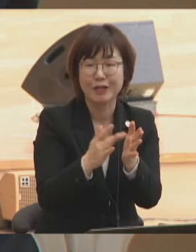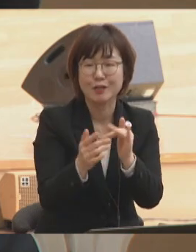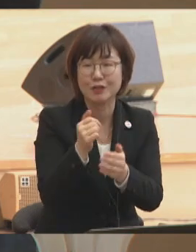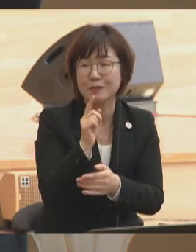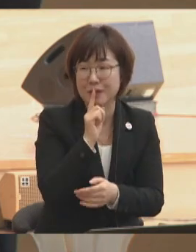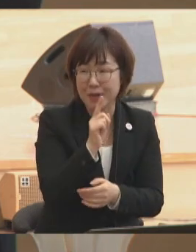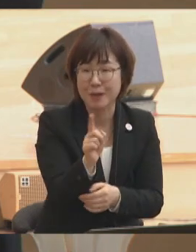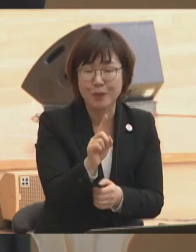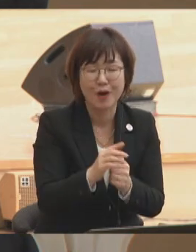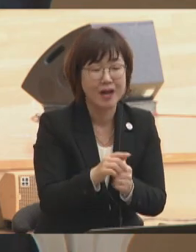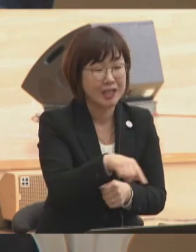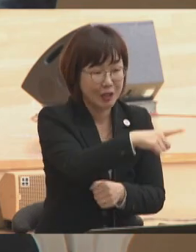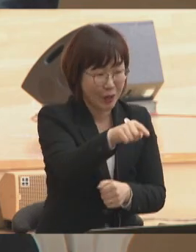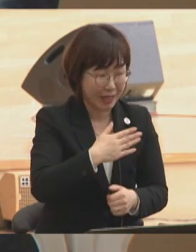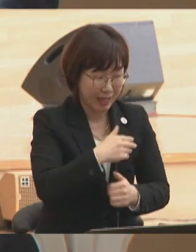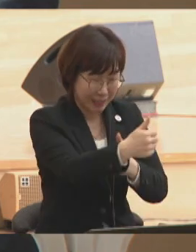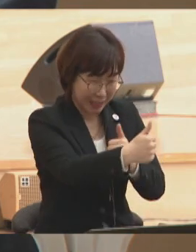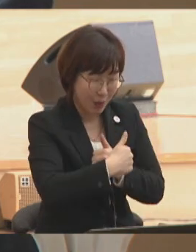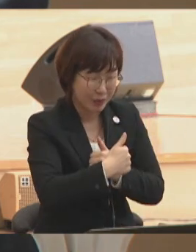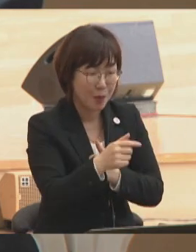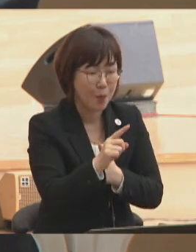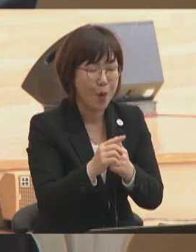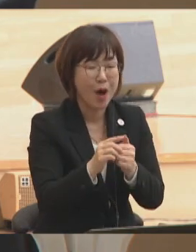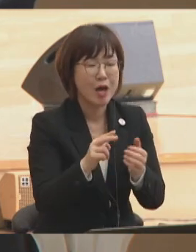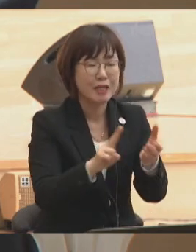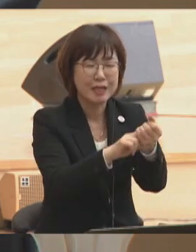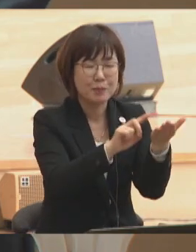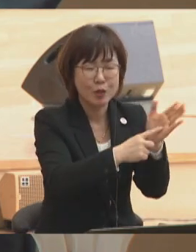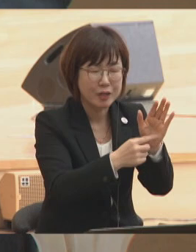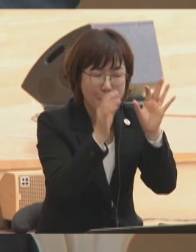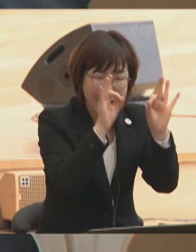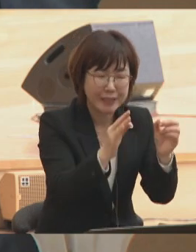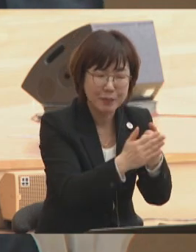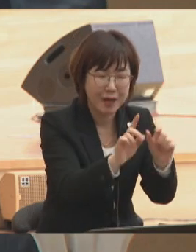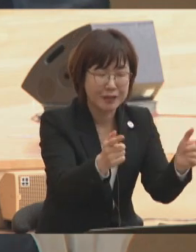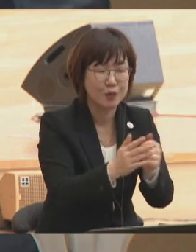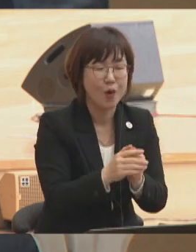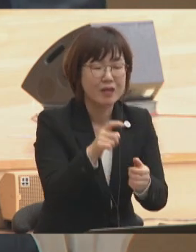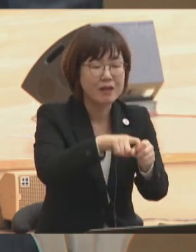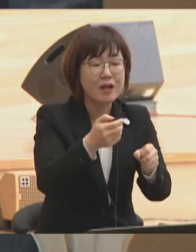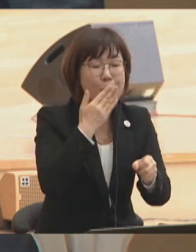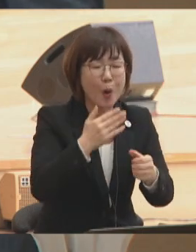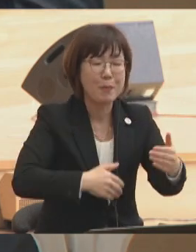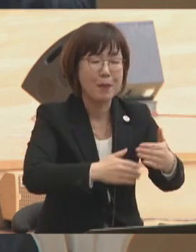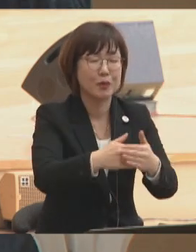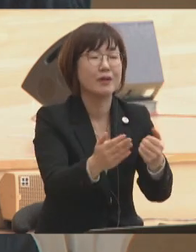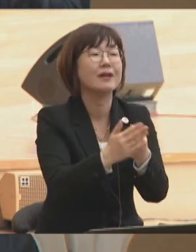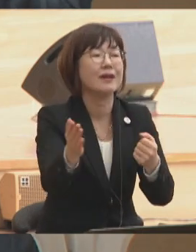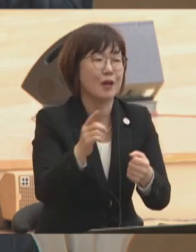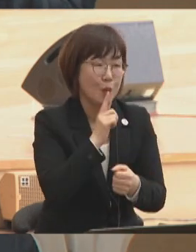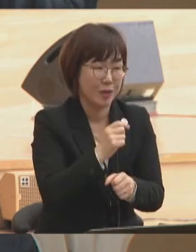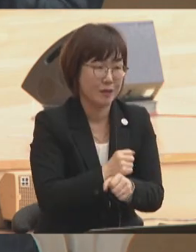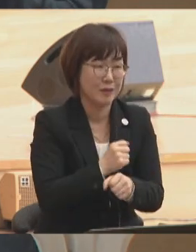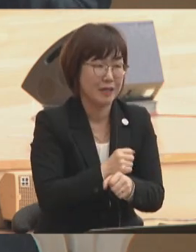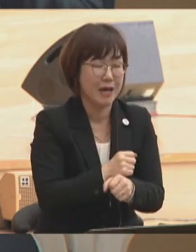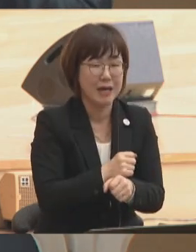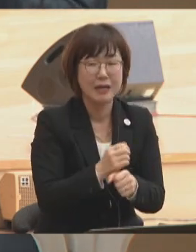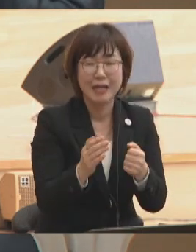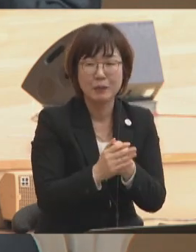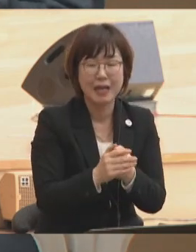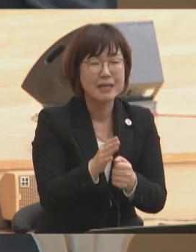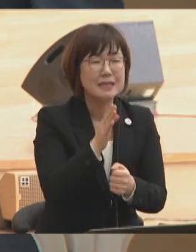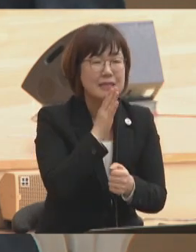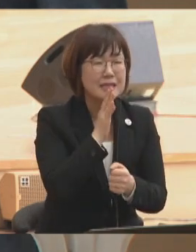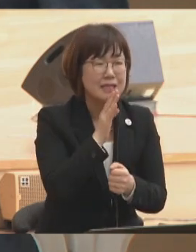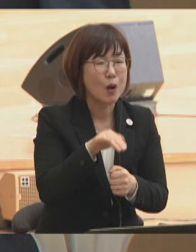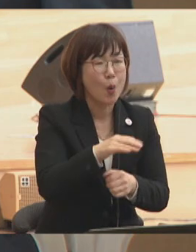나를 찾는 것은 표적을 본 까닭이 아니요 떡을 먹고 배부른 까닭이다. 진짜로 제대로 깨달아야 될 걸 못